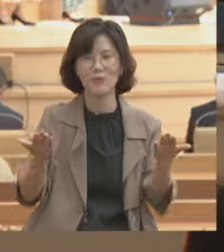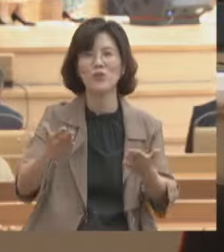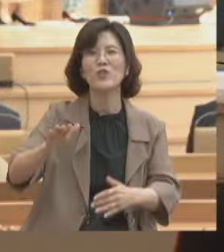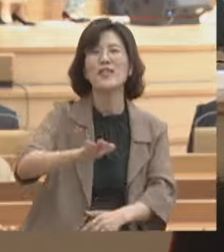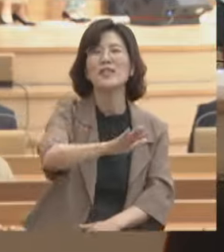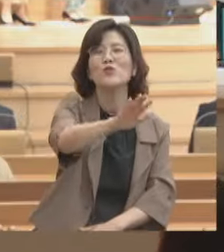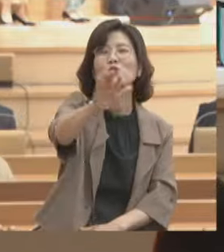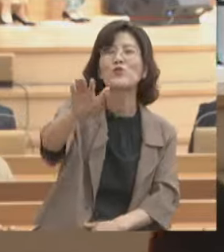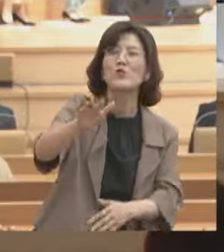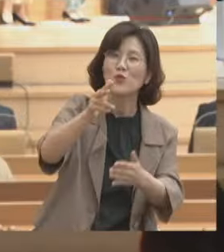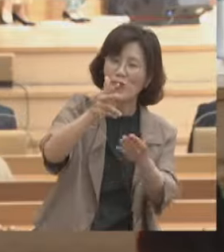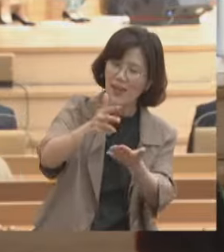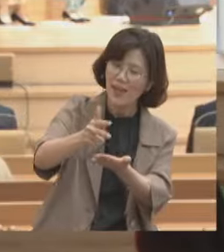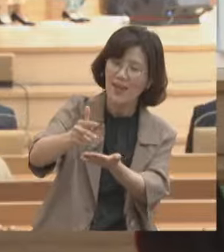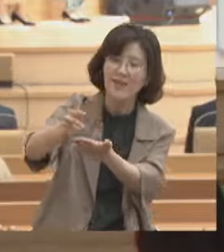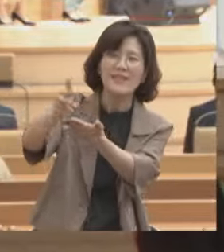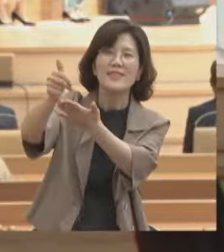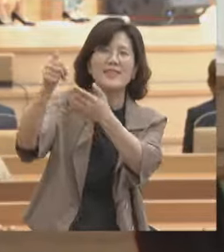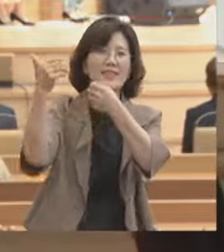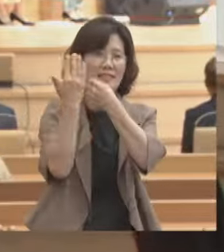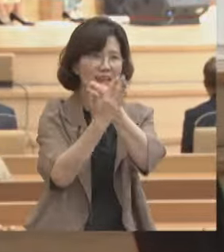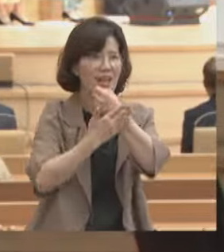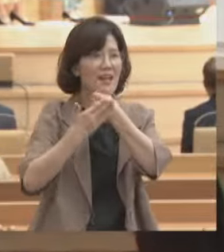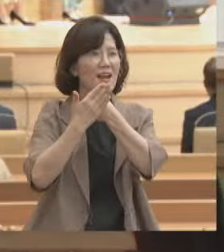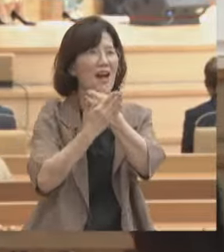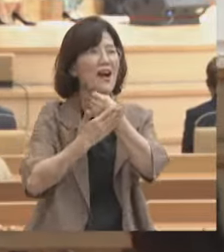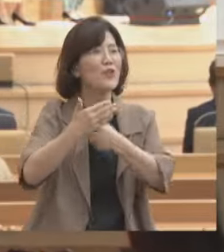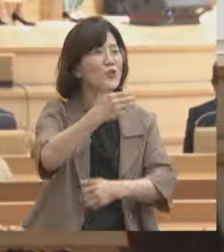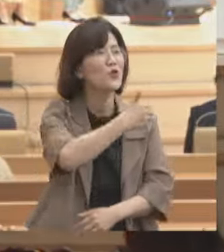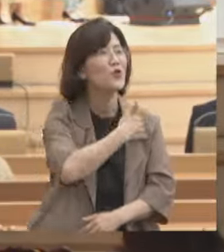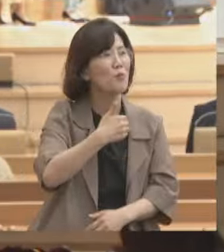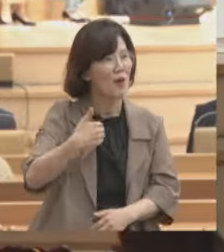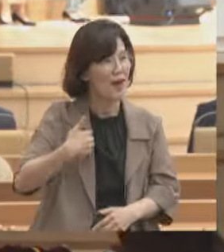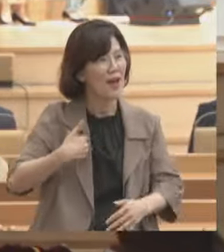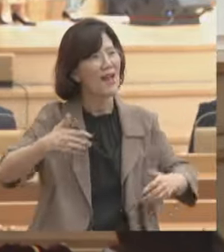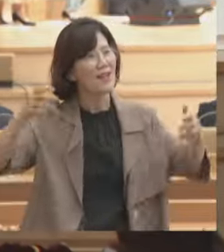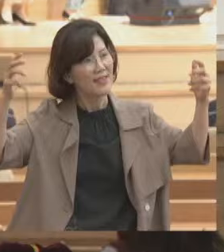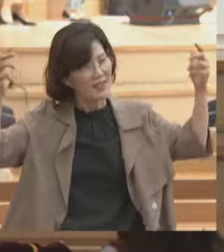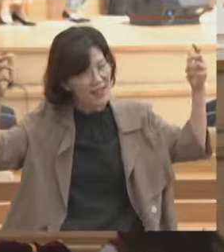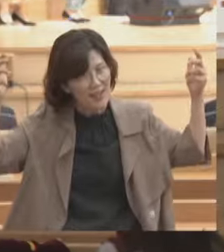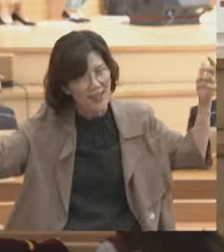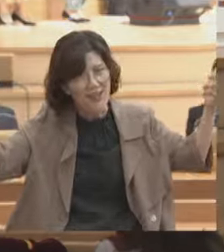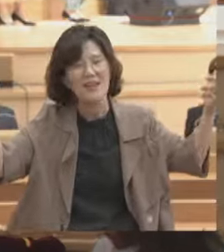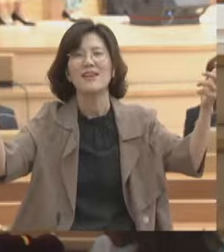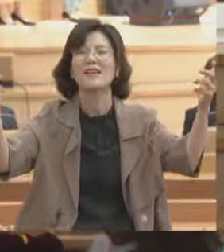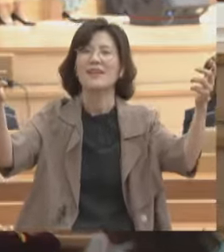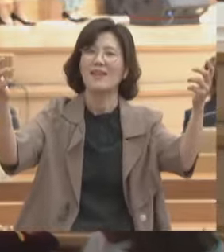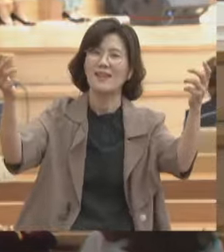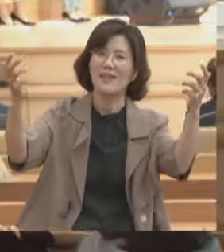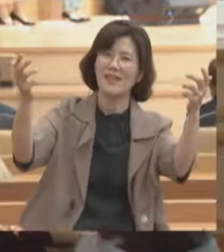일하시는 우리 주의 은혜가 충만